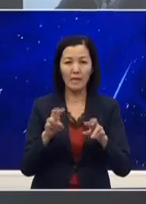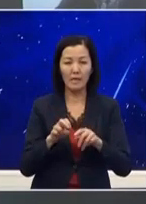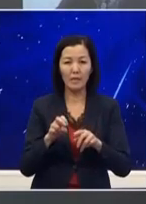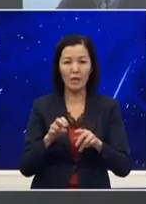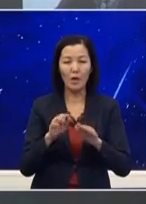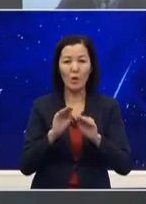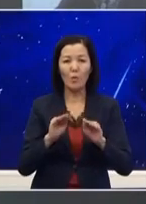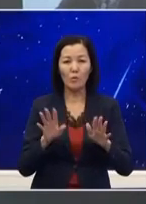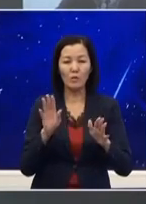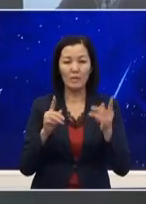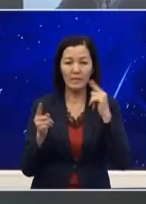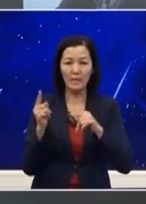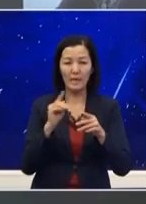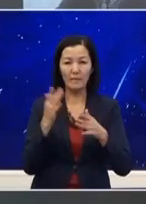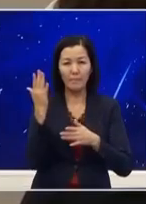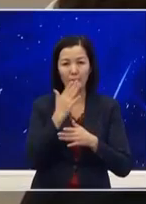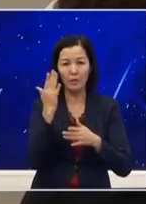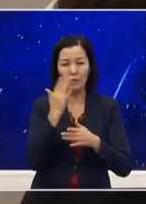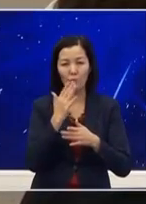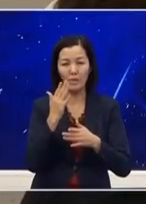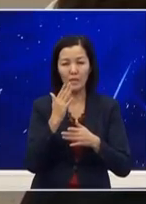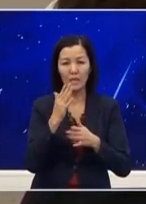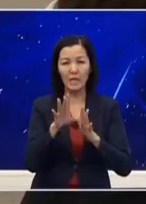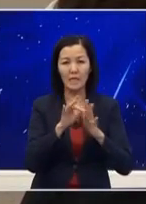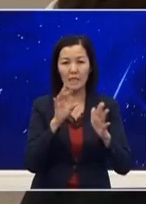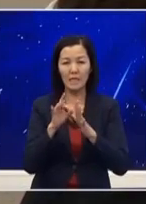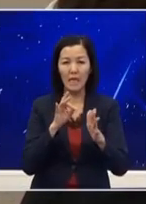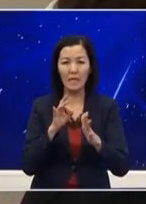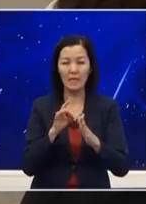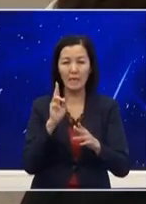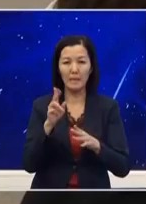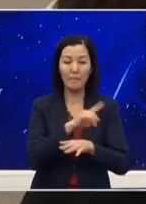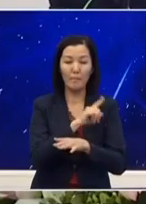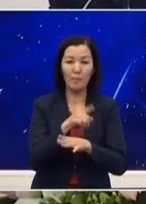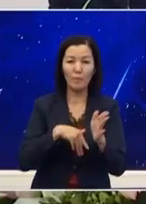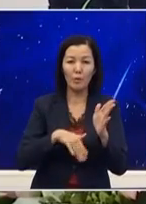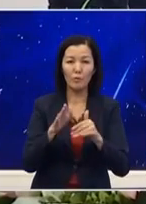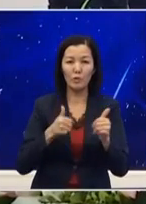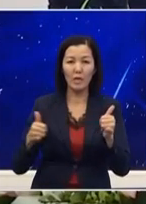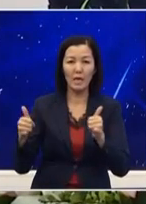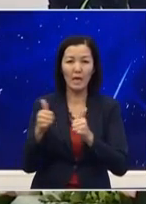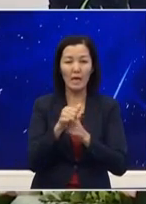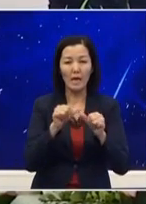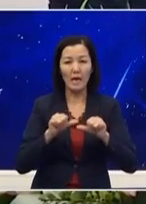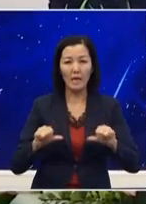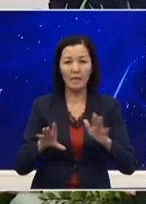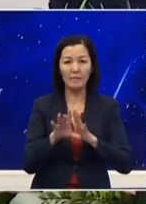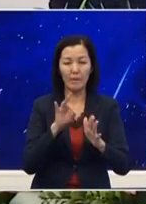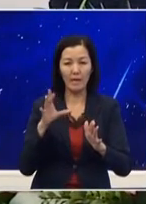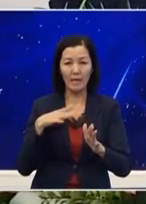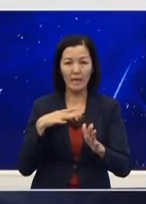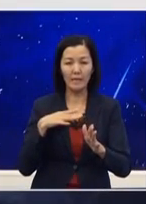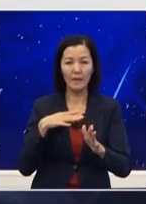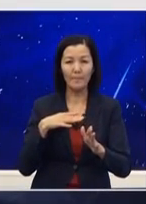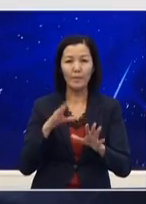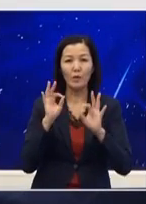оқушылар жазған мақалалар мен бейне роликтері бойынша сыналды. Бабы мен бағын сынға салғандарды қазылар алқасы бағалады.